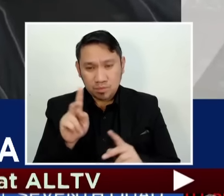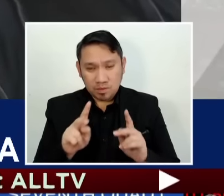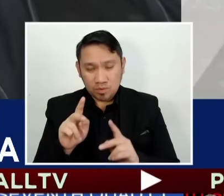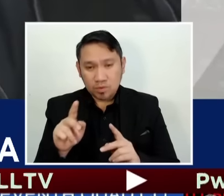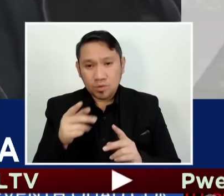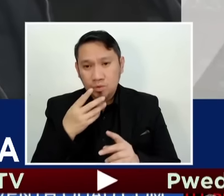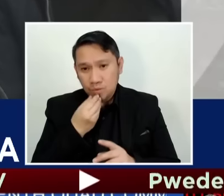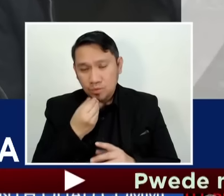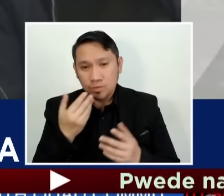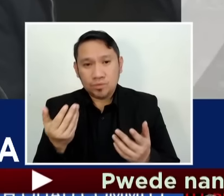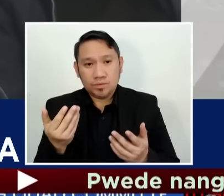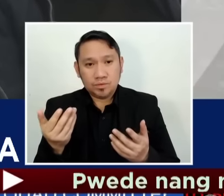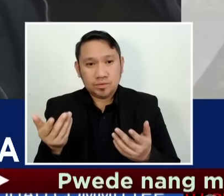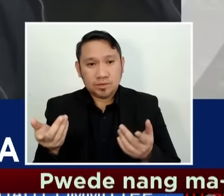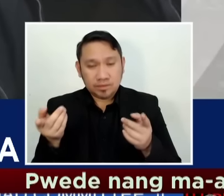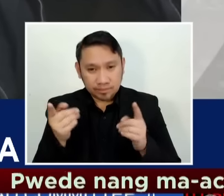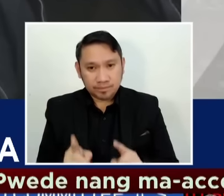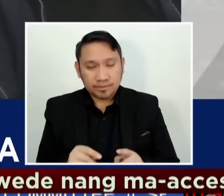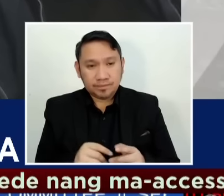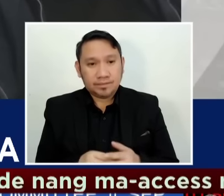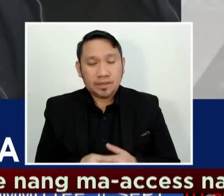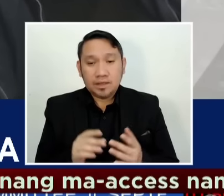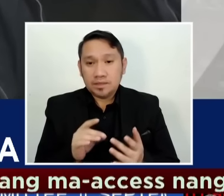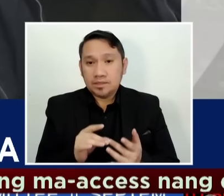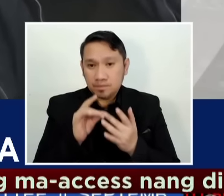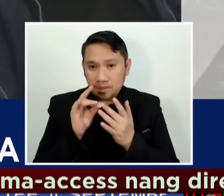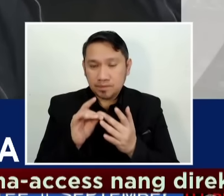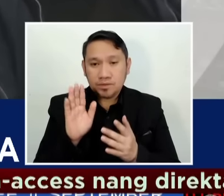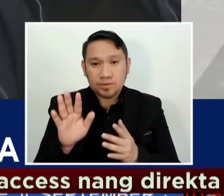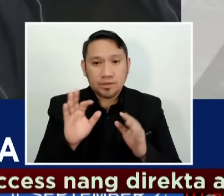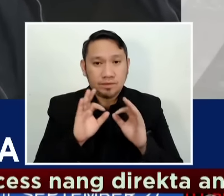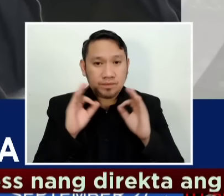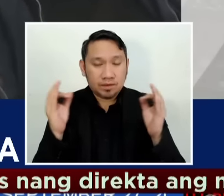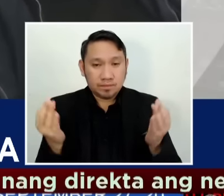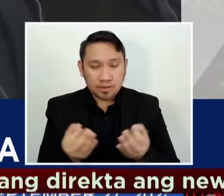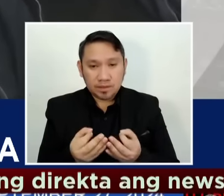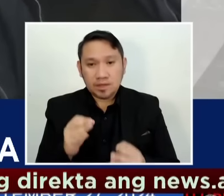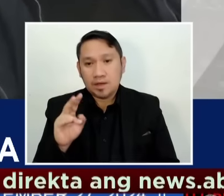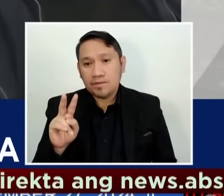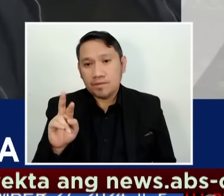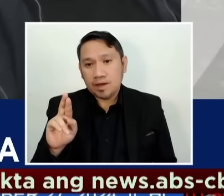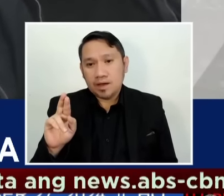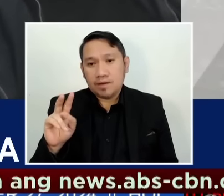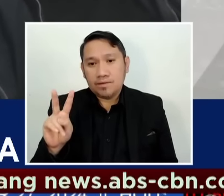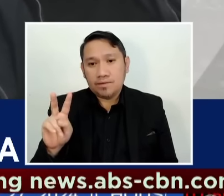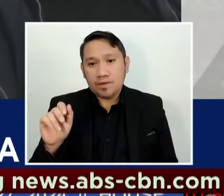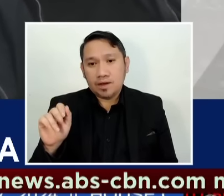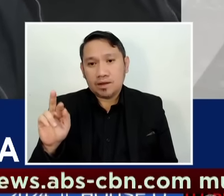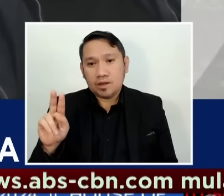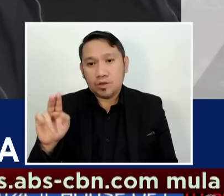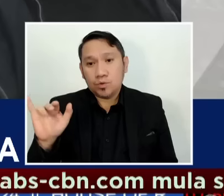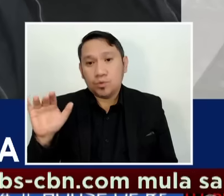ito. Lalong-lalo na po sa pamilya Barayuga